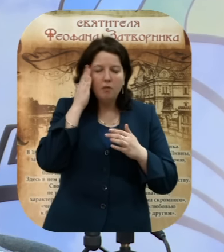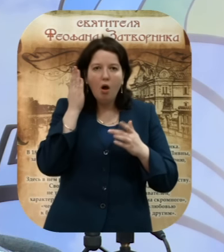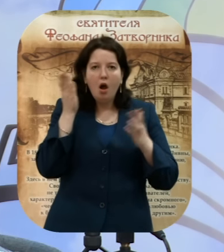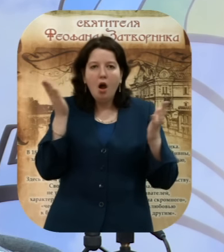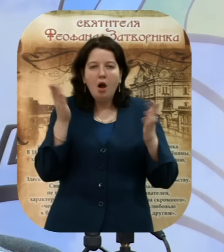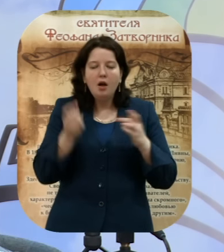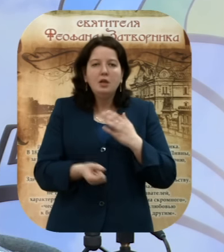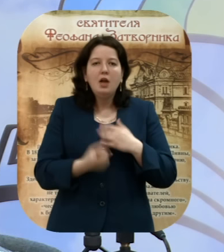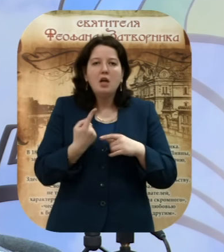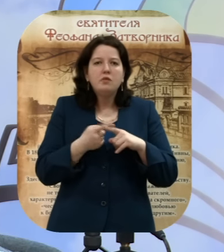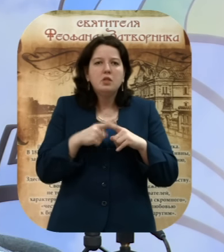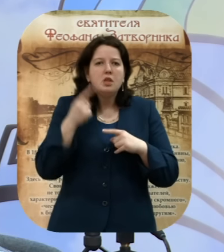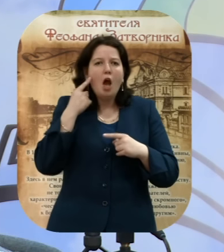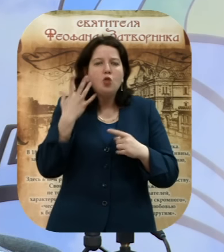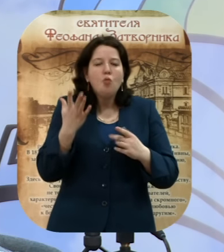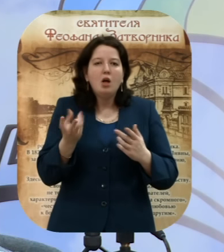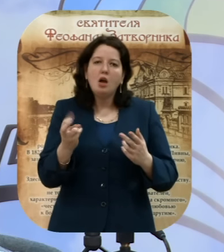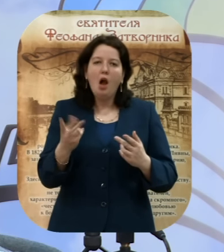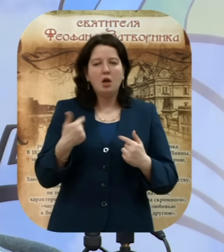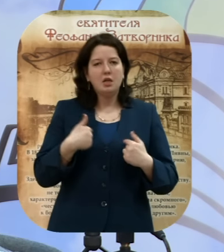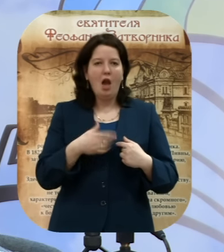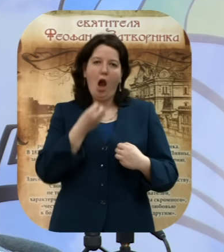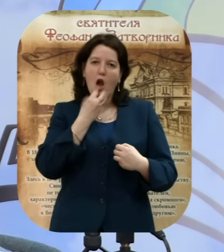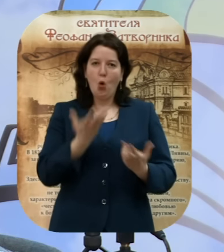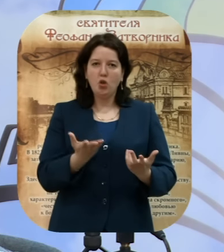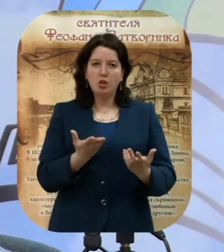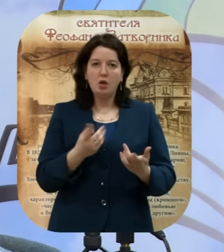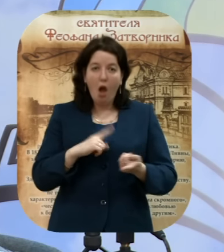Оказывается, я-то думал, какой я хороший.